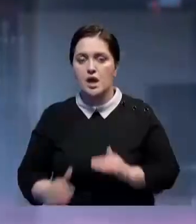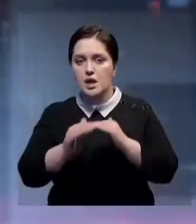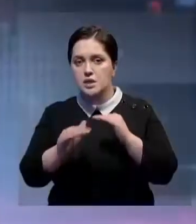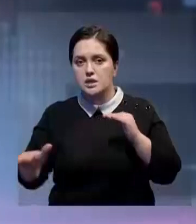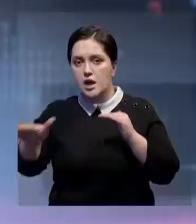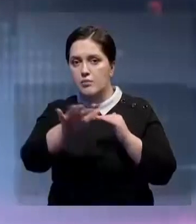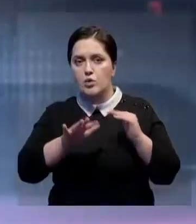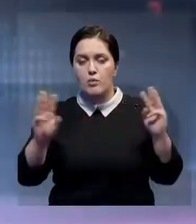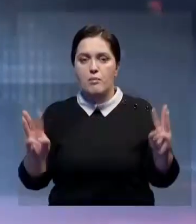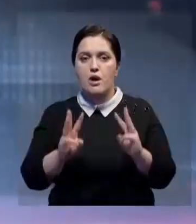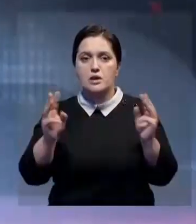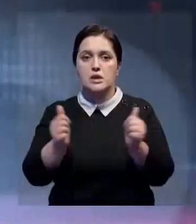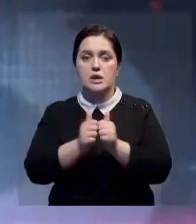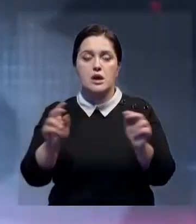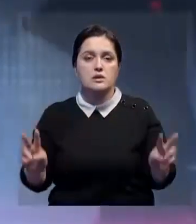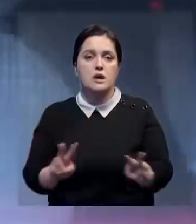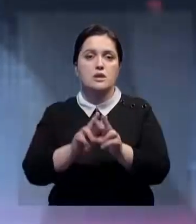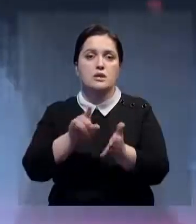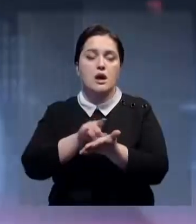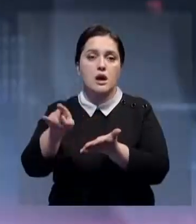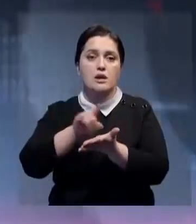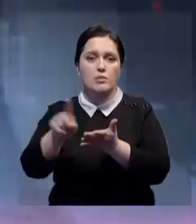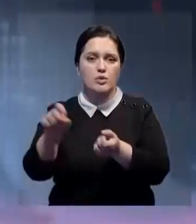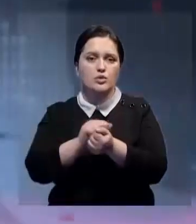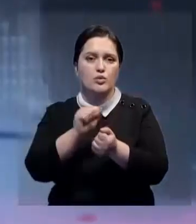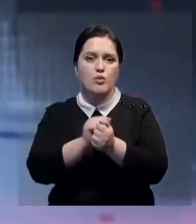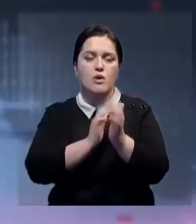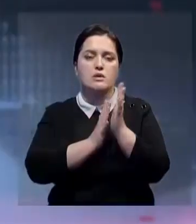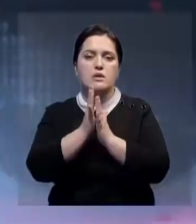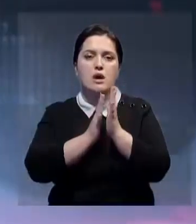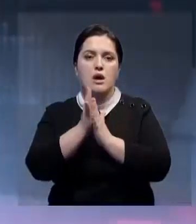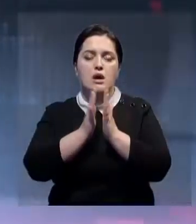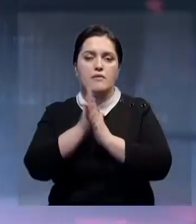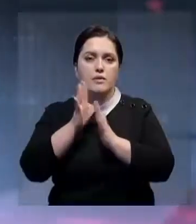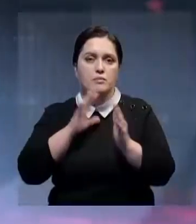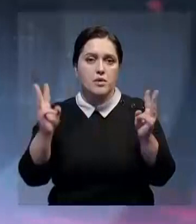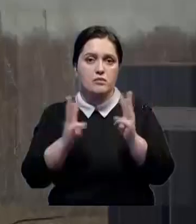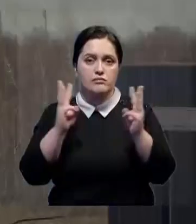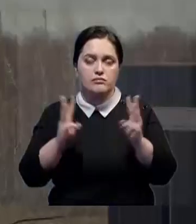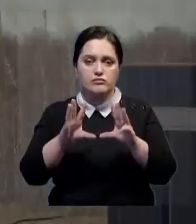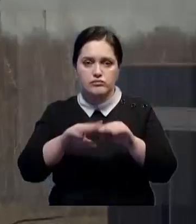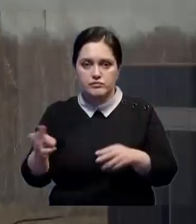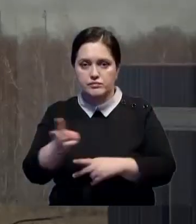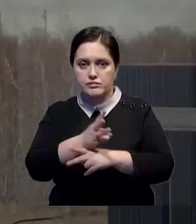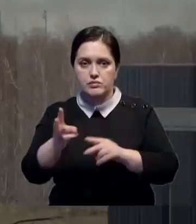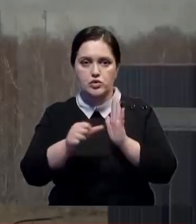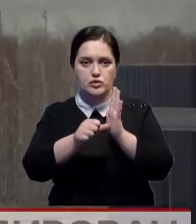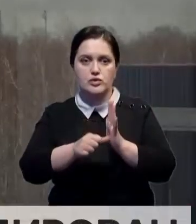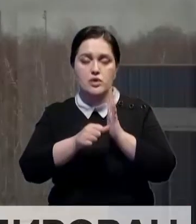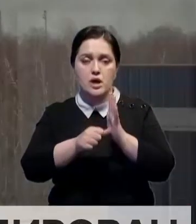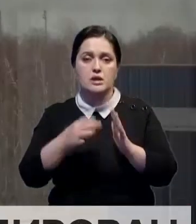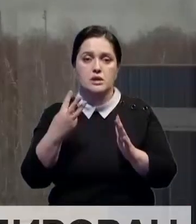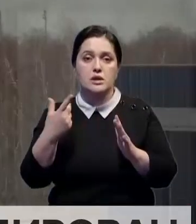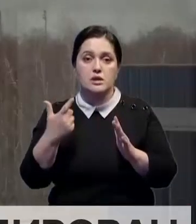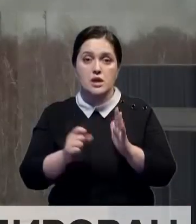Степной пожар возле столичного аэропорта ликвидирован. Возгорание сухостоя потушили спустя 6 часов. Площадь пожара составила 3